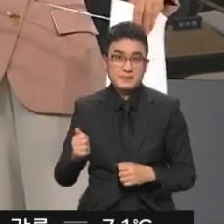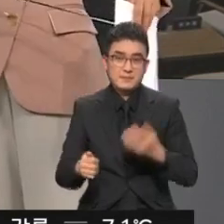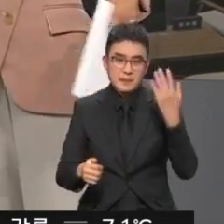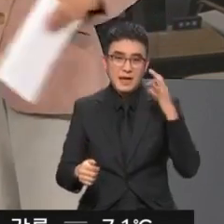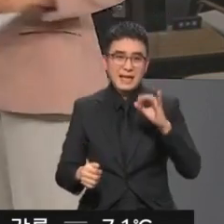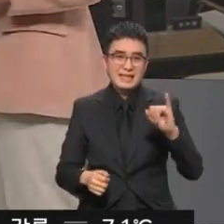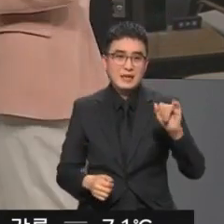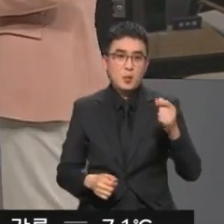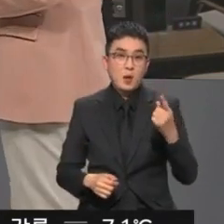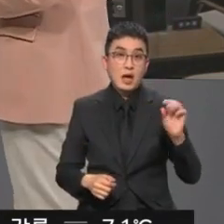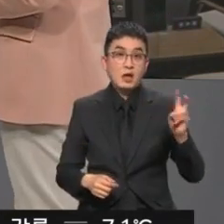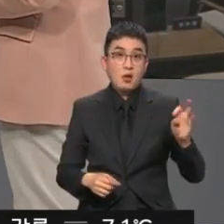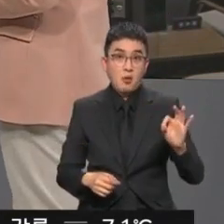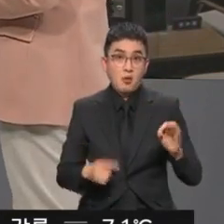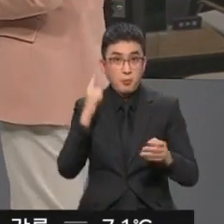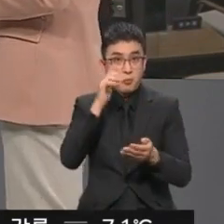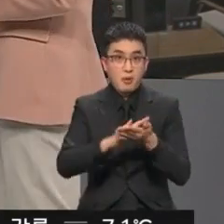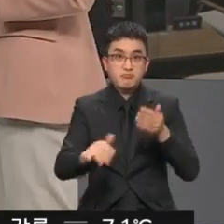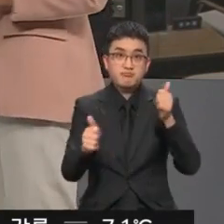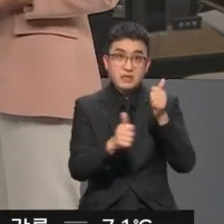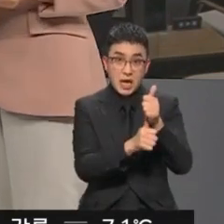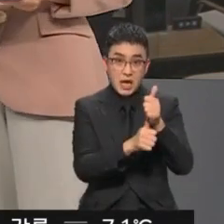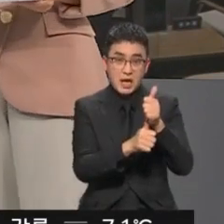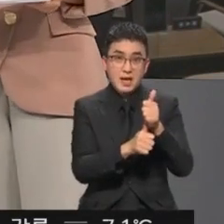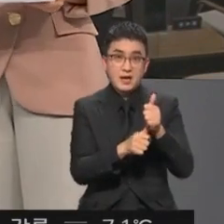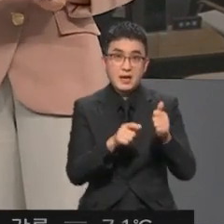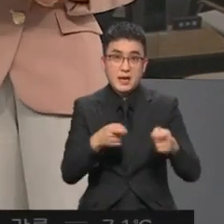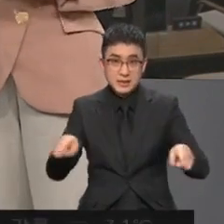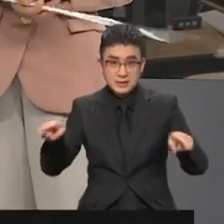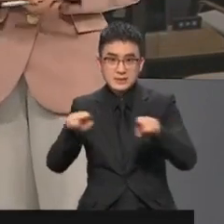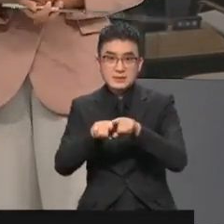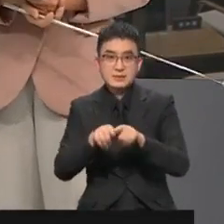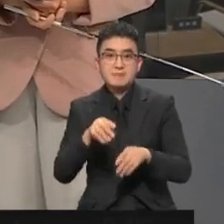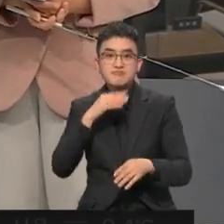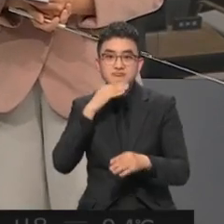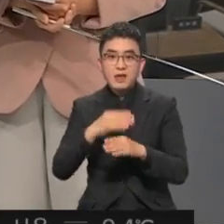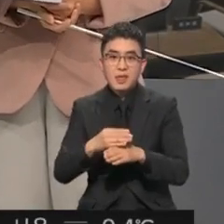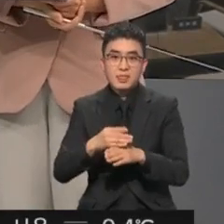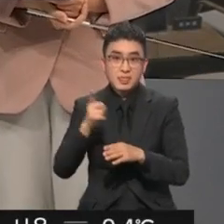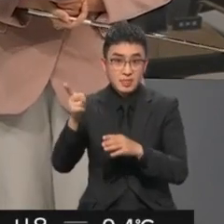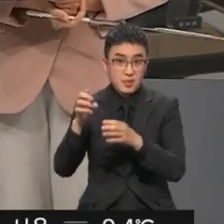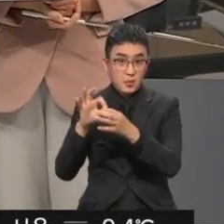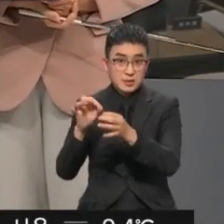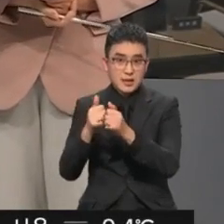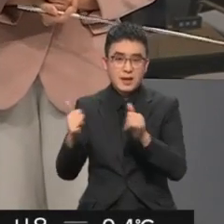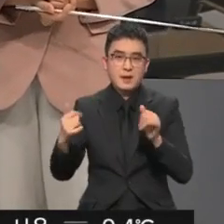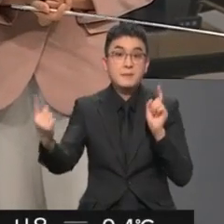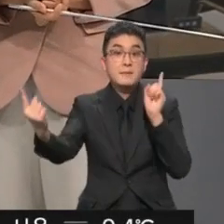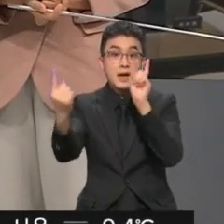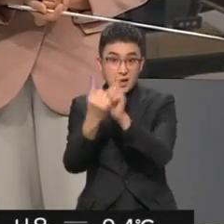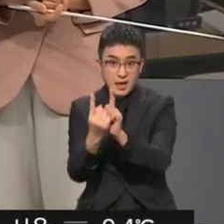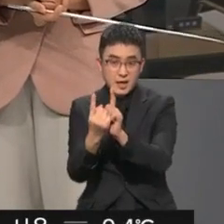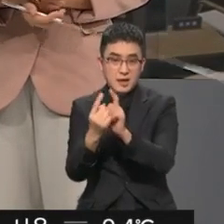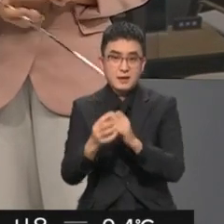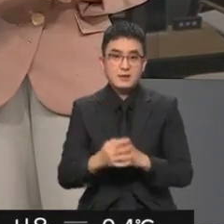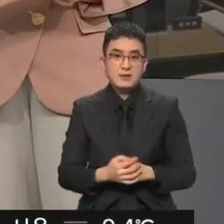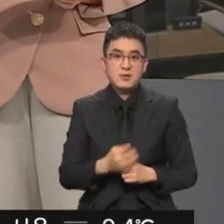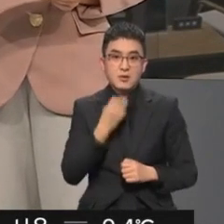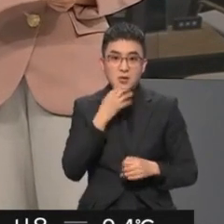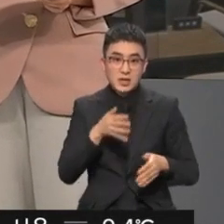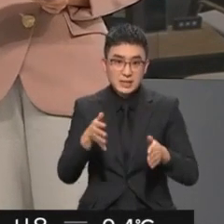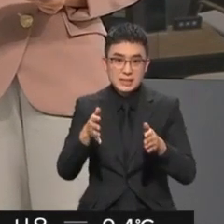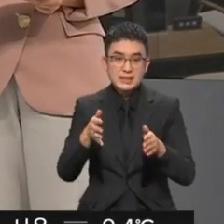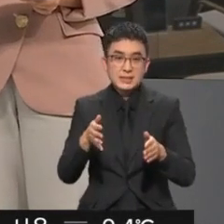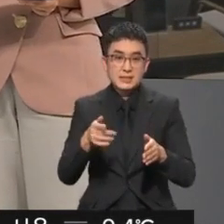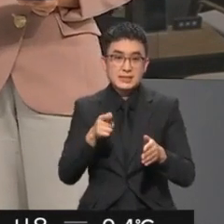함께 2019년 중국에서 이렇게 북한 인사를 만났는데요. 이재명 당시 경기지사 명의의